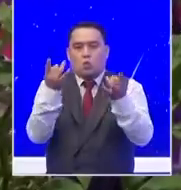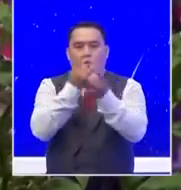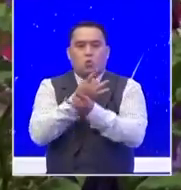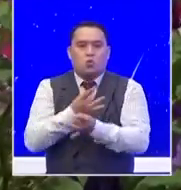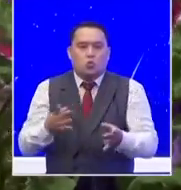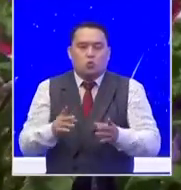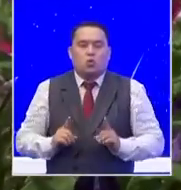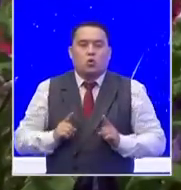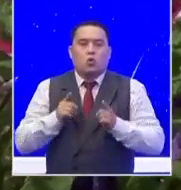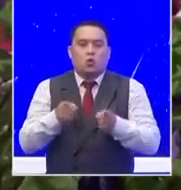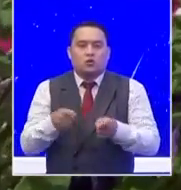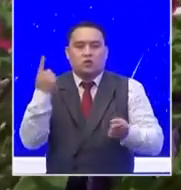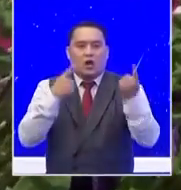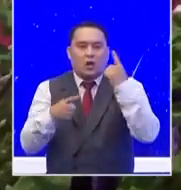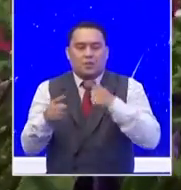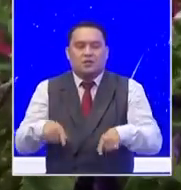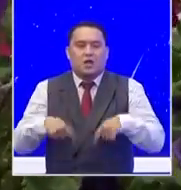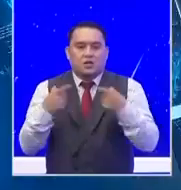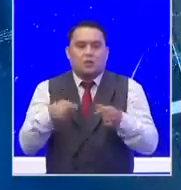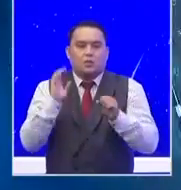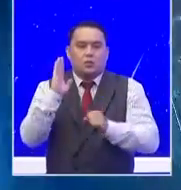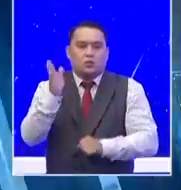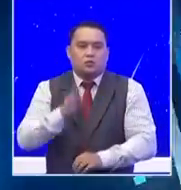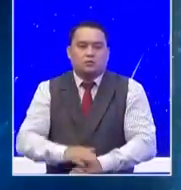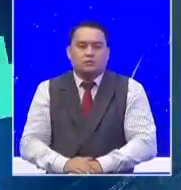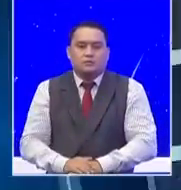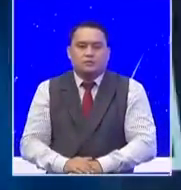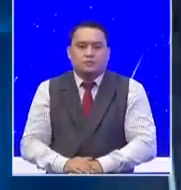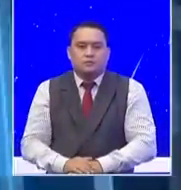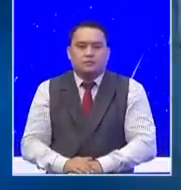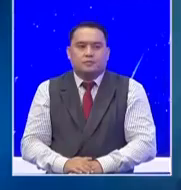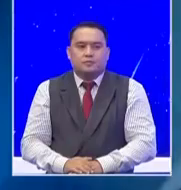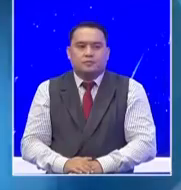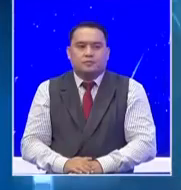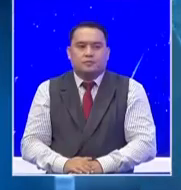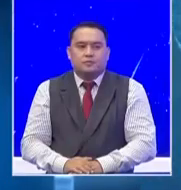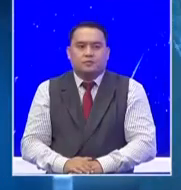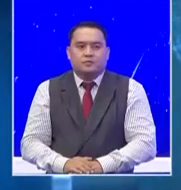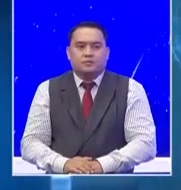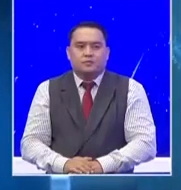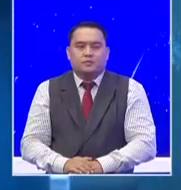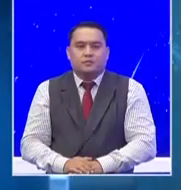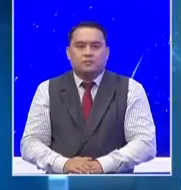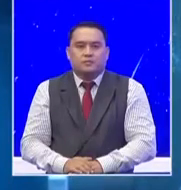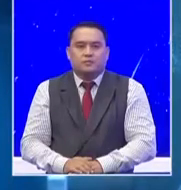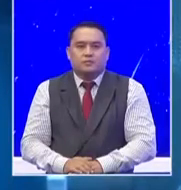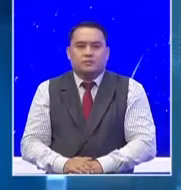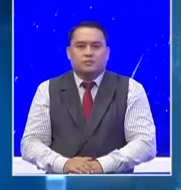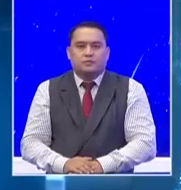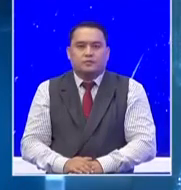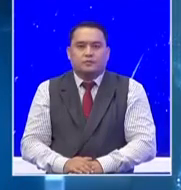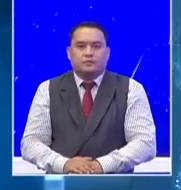бойынша оқуға түсушілер шығармашылық сынақтан өтуі тиіс. Әмина Құдайберген, Нәдір Хамзин, Жетісу арнасы, Талдықорған.